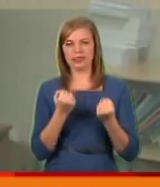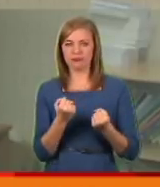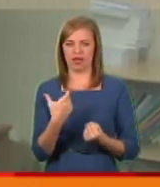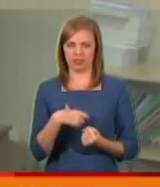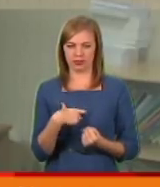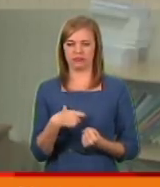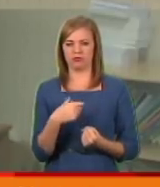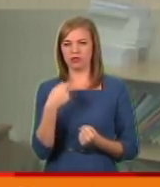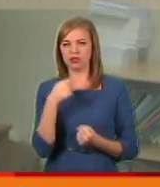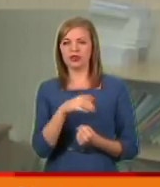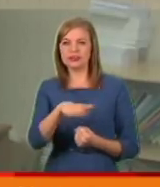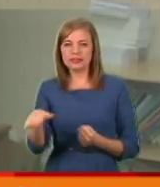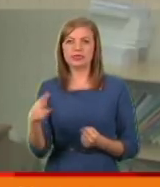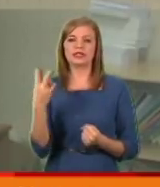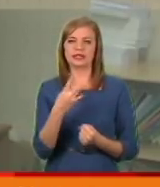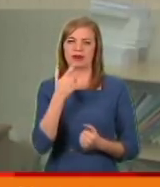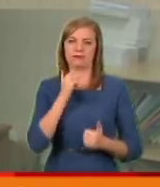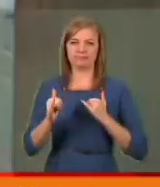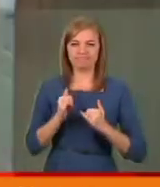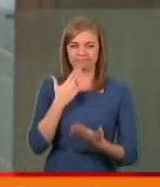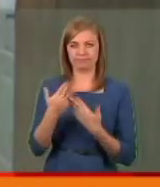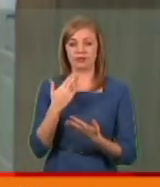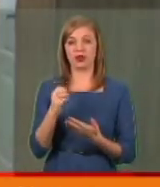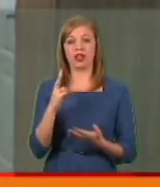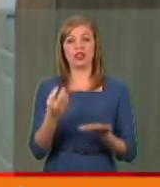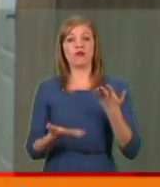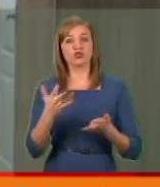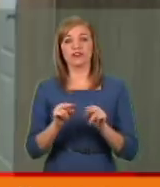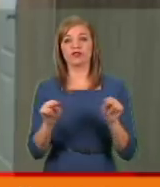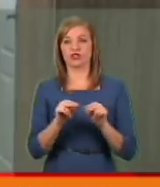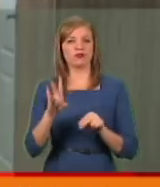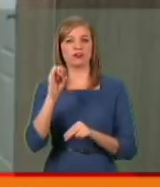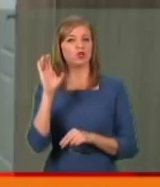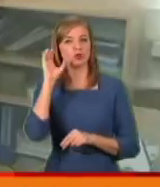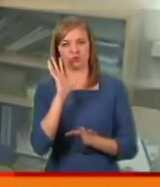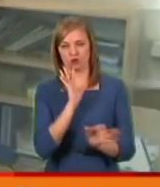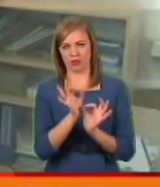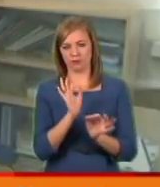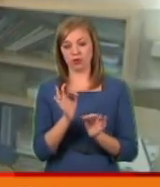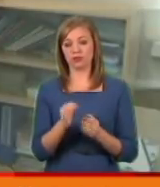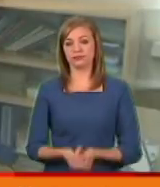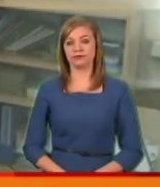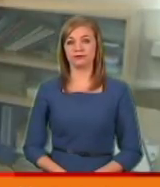тримайте себе в руках, це діти, потрібно толерантно з ними. Та вочевидь, викладачка не дослухалась порад. З